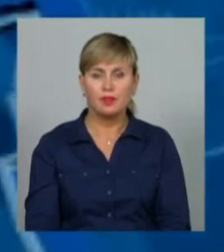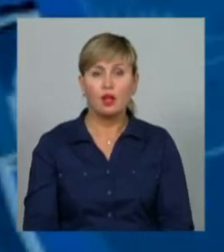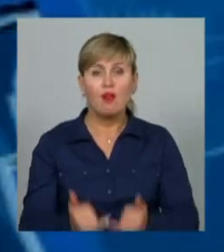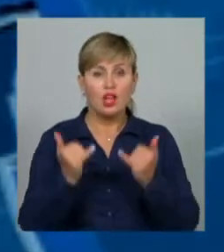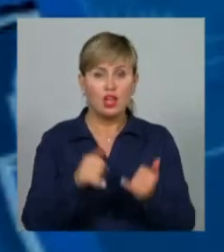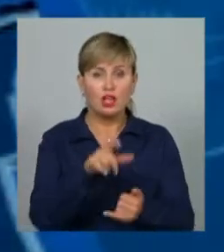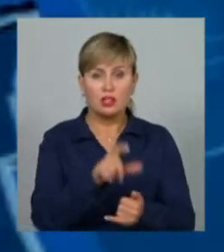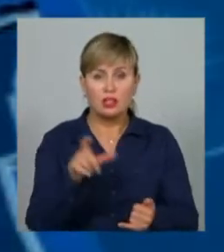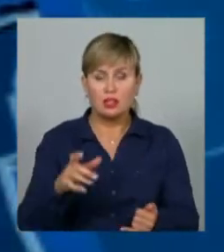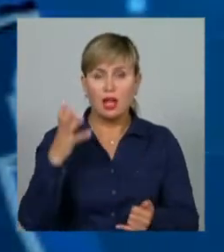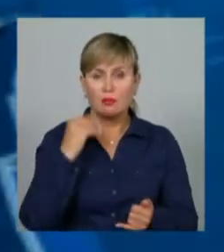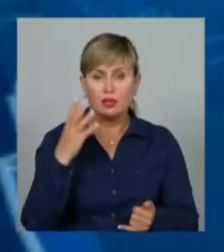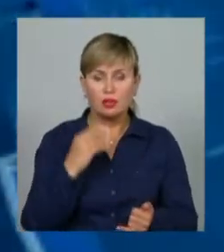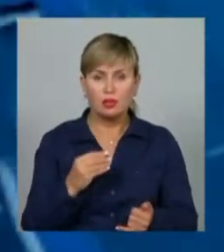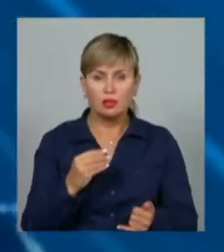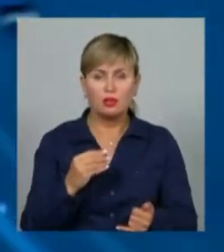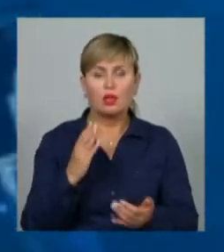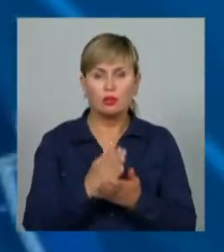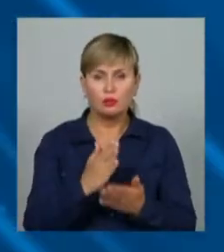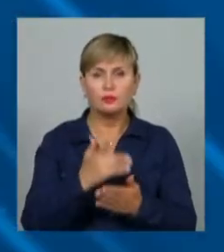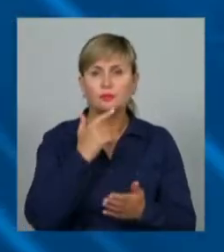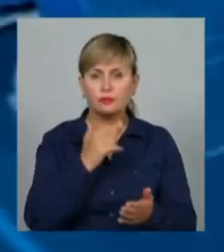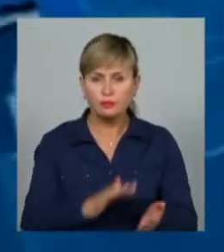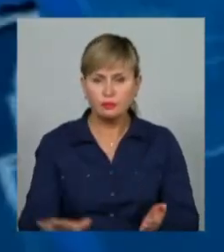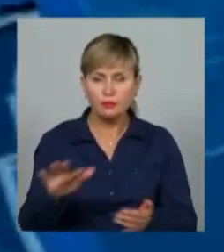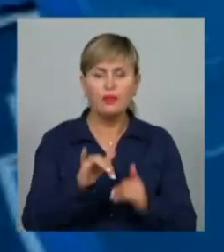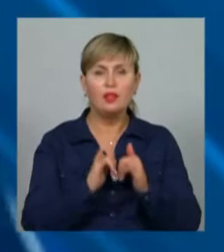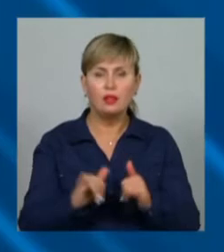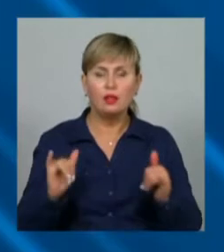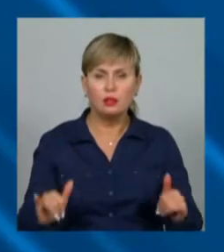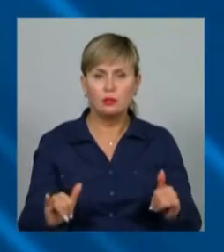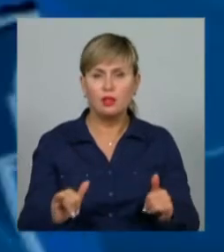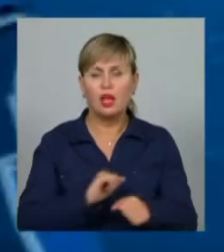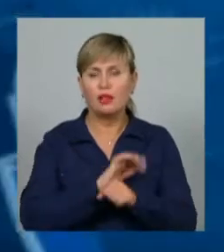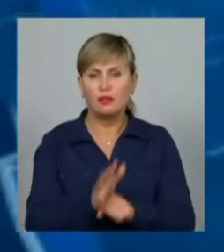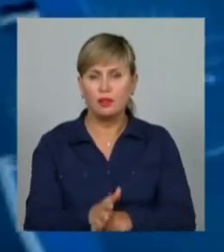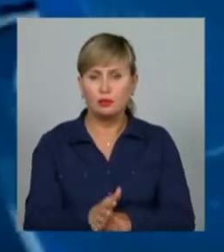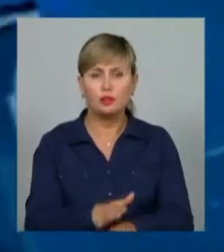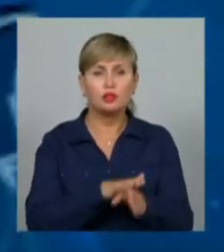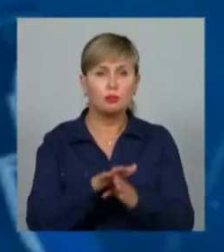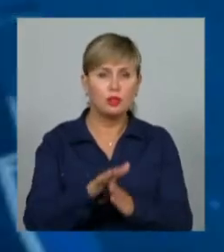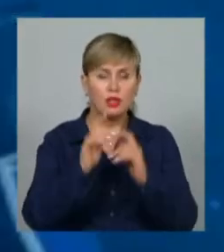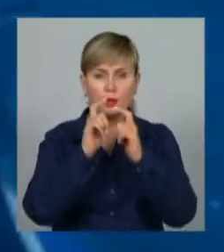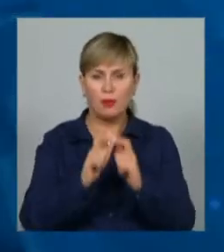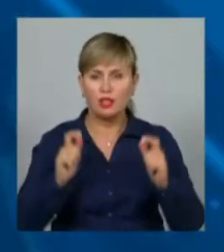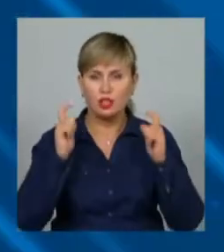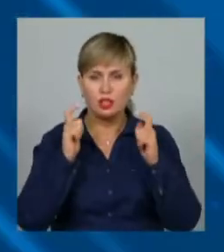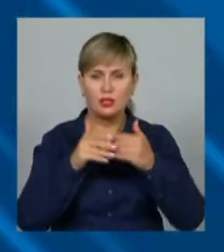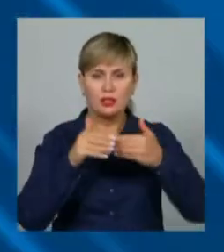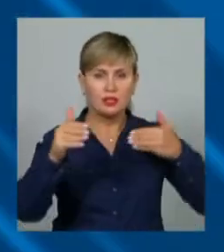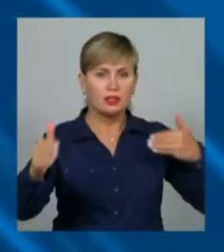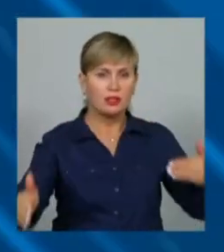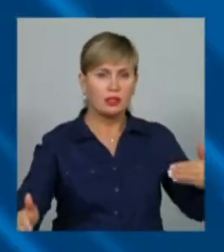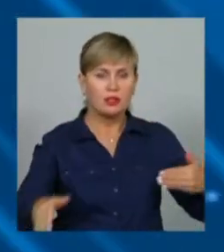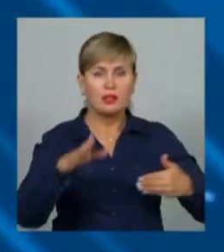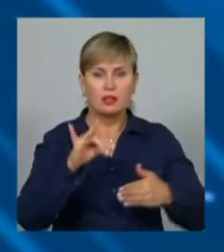Уважаемые телезрители, Алматы все еще находится в красной зоне под темпом распространения коронавируса. Соблюдайте масочный режим, социальное